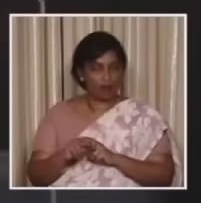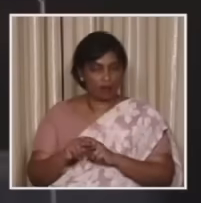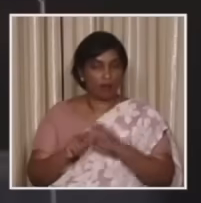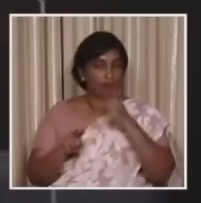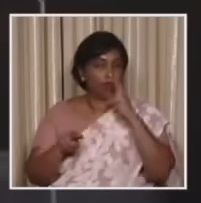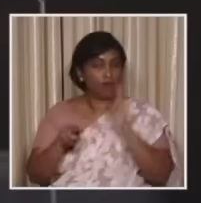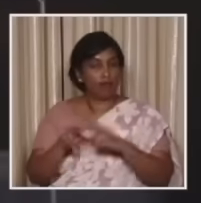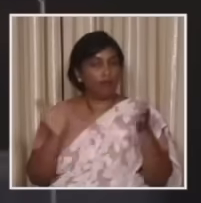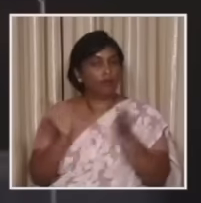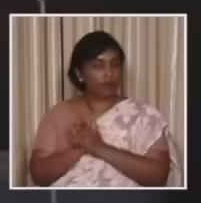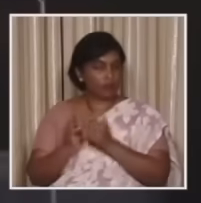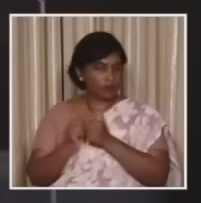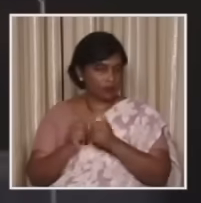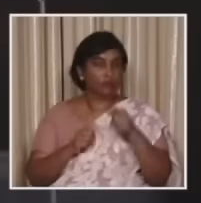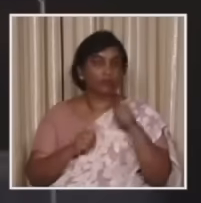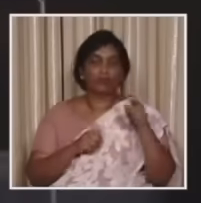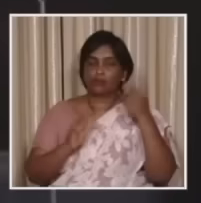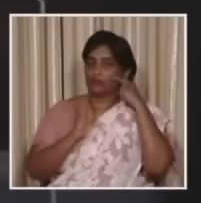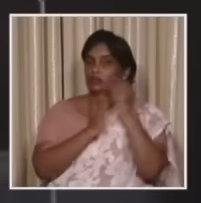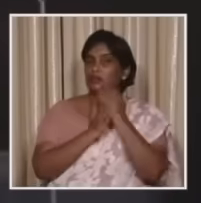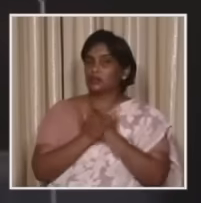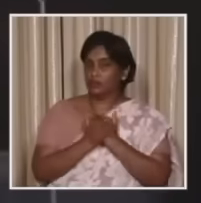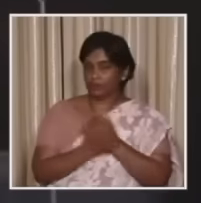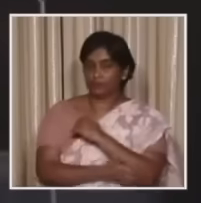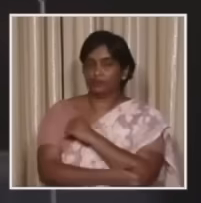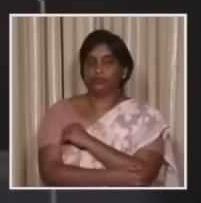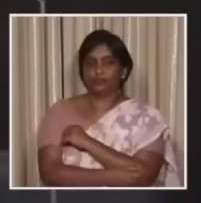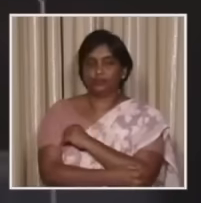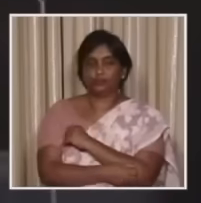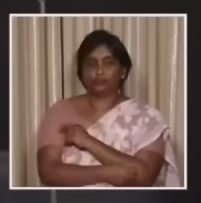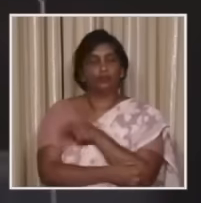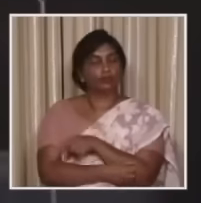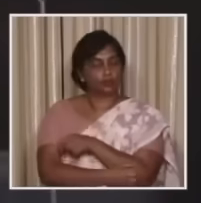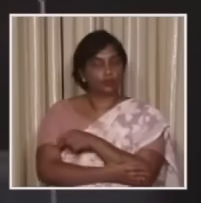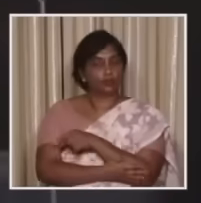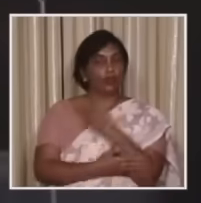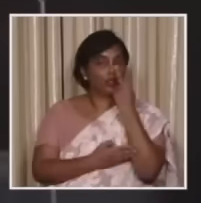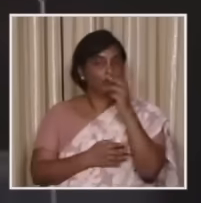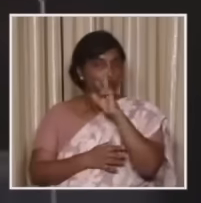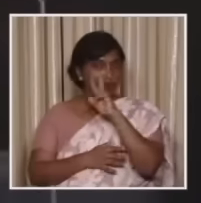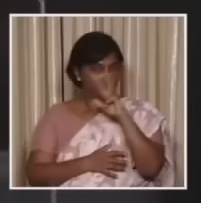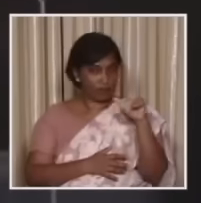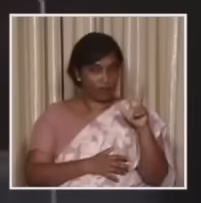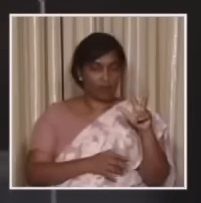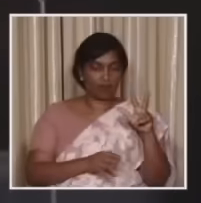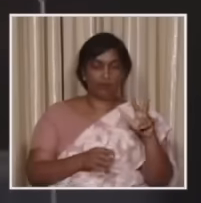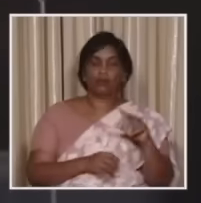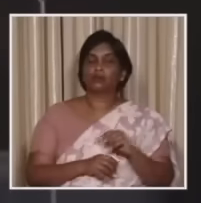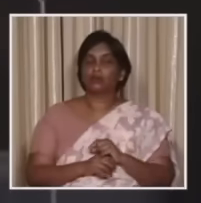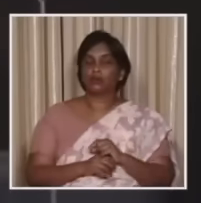ඇසුරු තිබුණ කාලයක තමයි මේ කරුණු කාරණා මේ විදිහට සිද්ධ වෙන්නේ ඊළඟට 2018